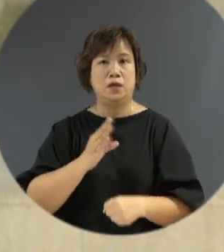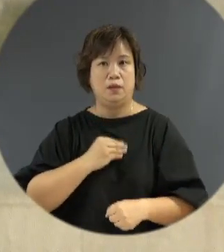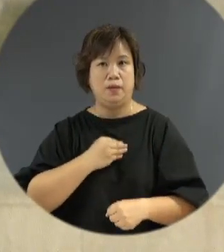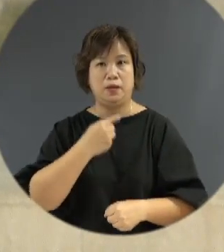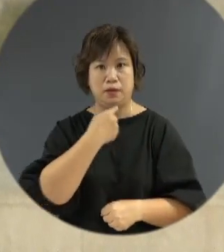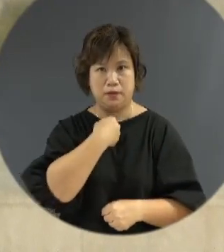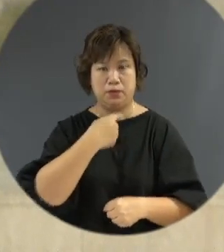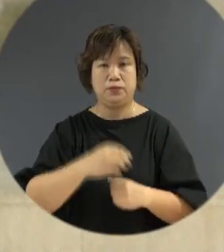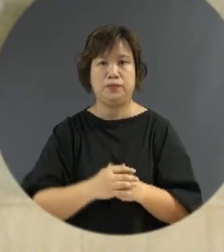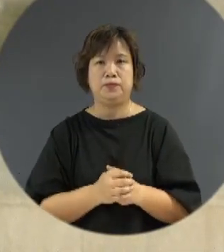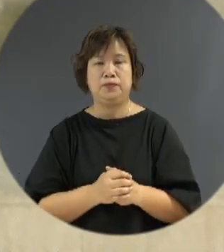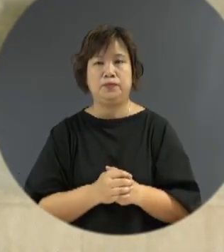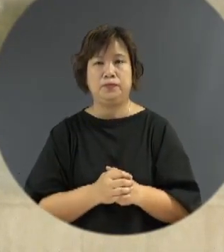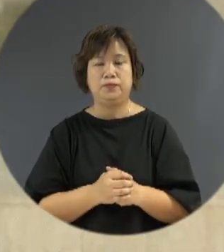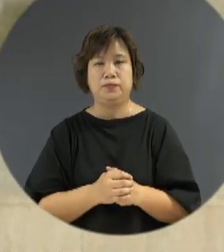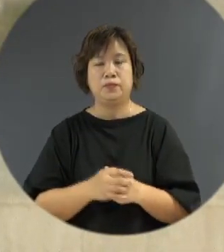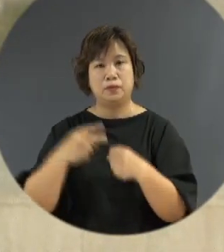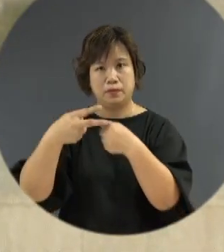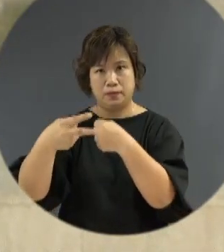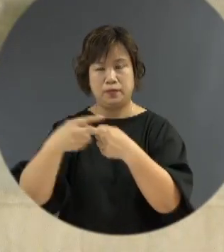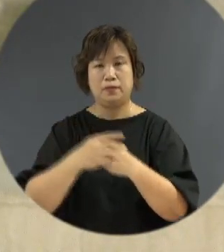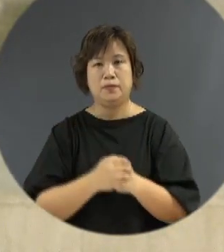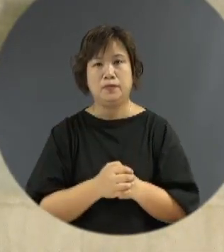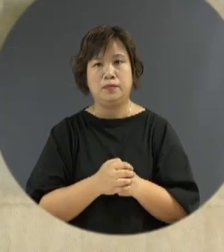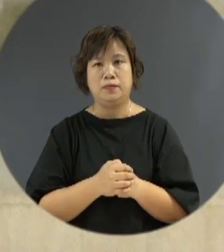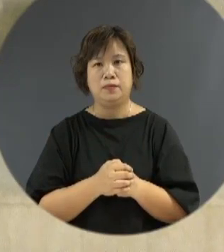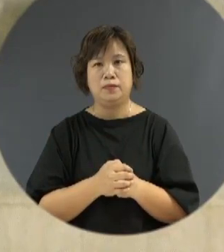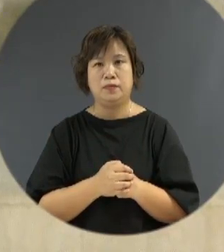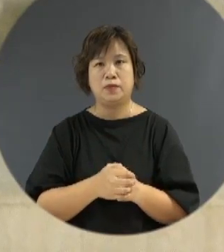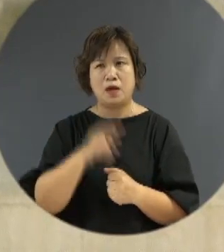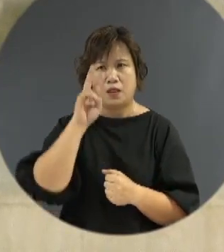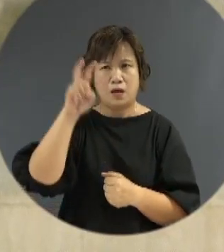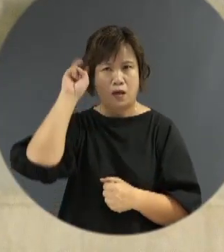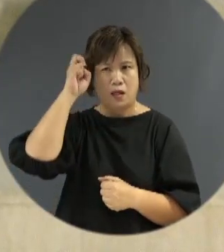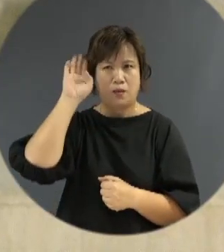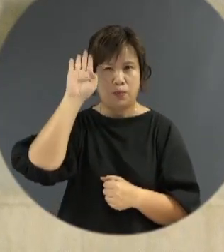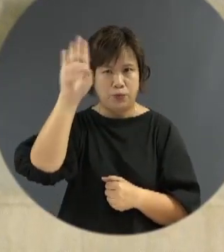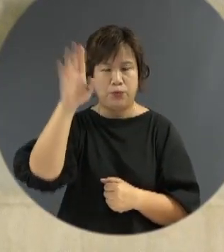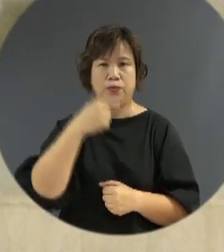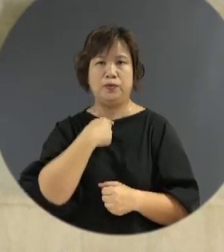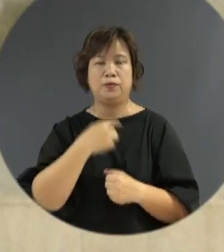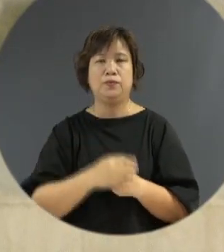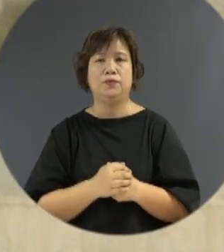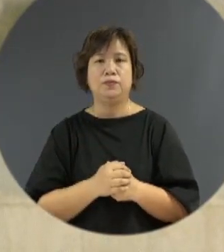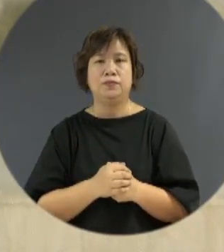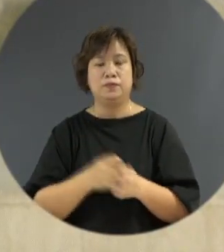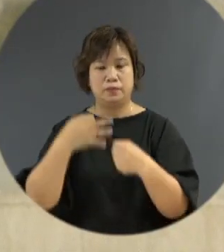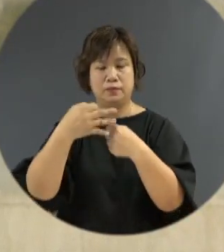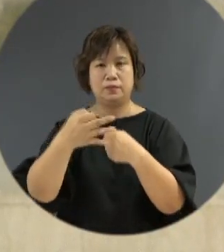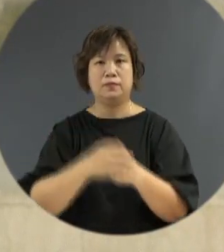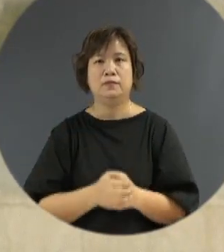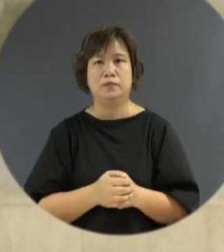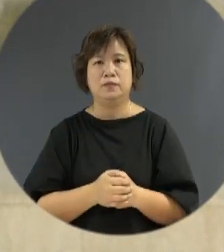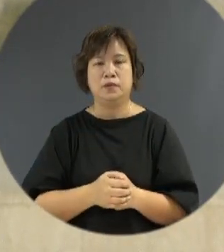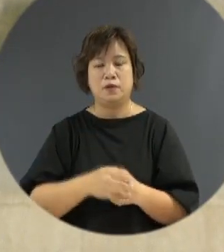卑；第二，有远见；同埋第三，要